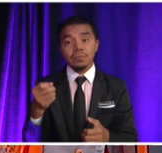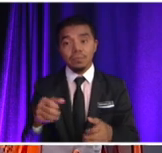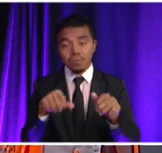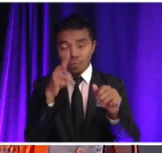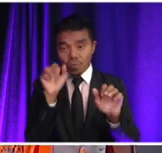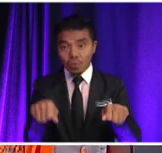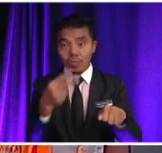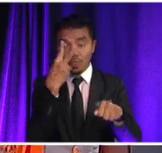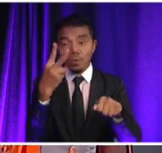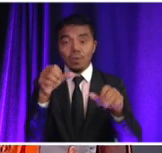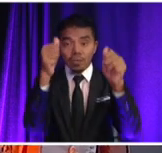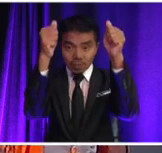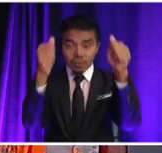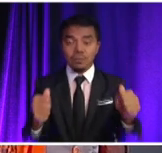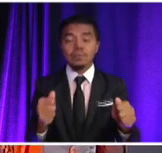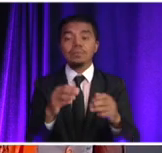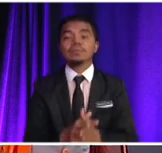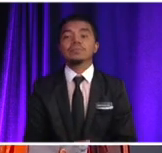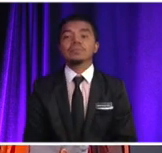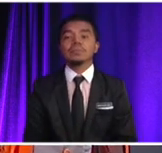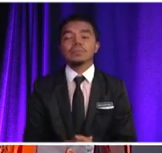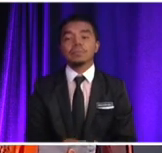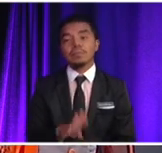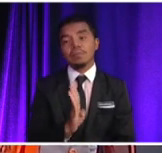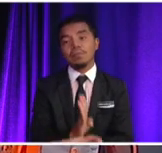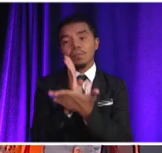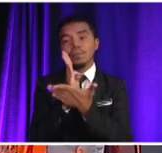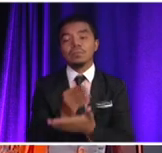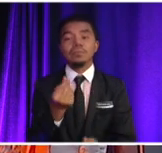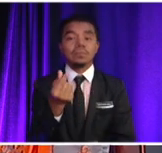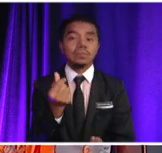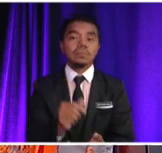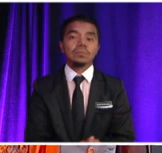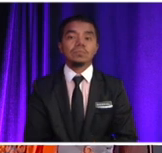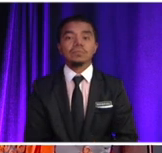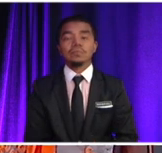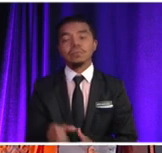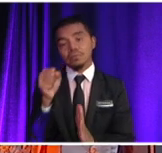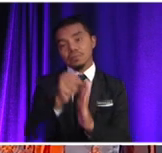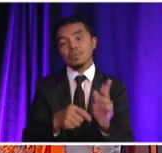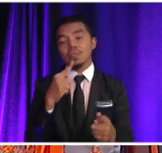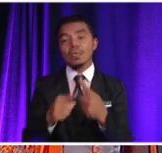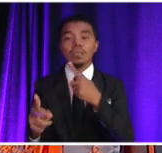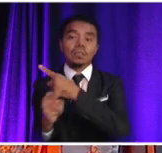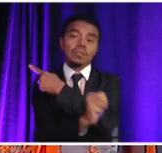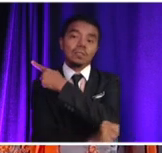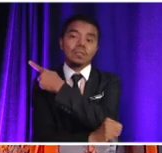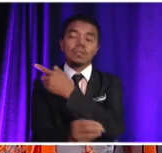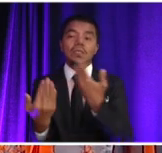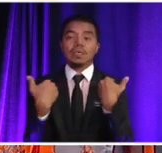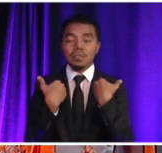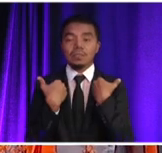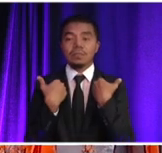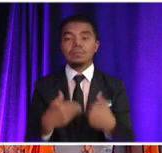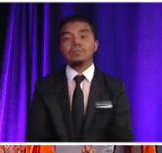seterusnya kemudahan bantuan kemudahan infrastruktur dan prasarana setiap Negeri Sebenarnya ada perbedaan kemajuan Negeri ya